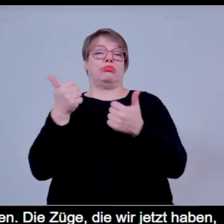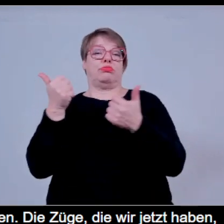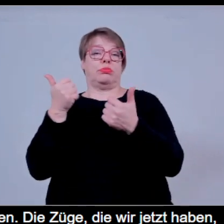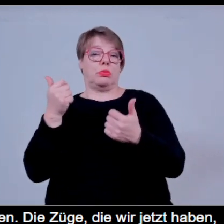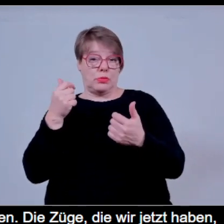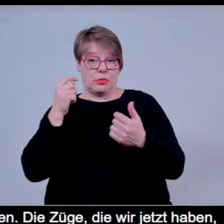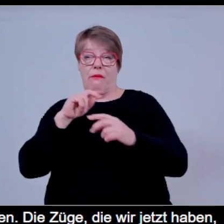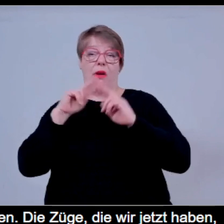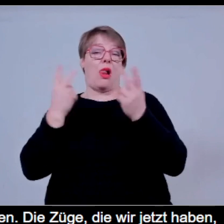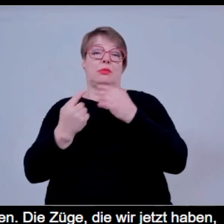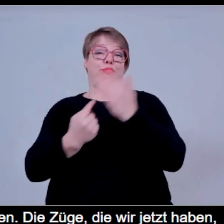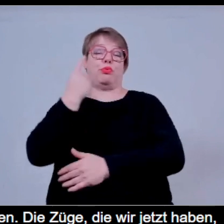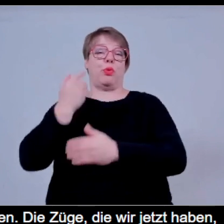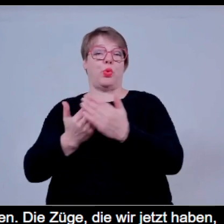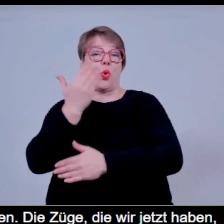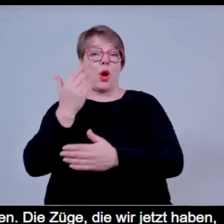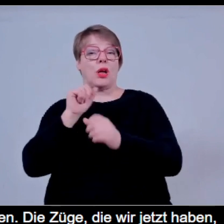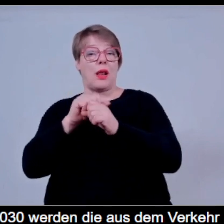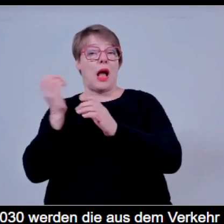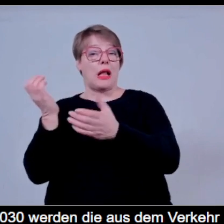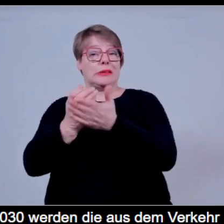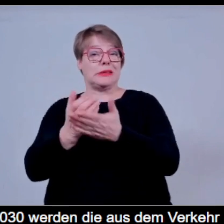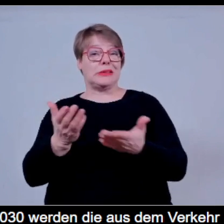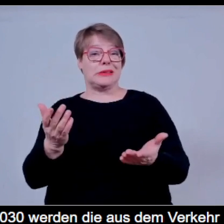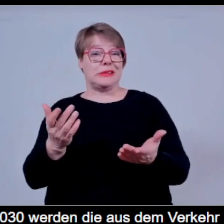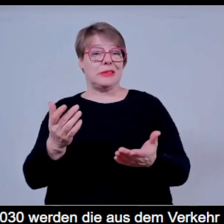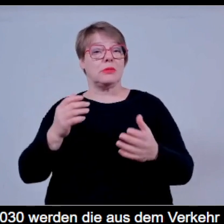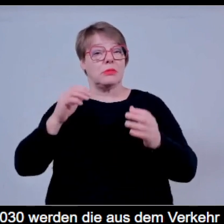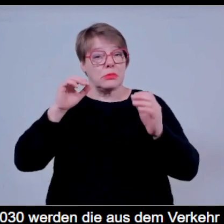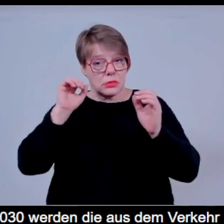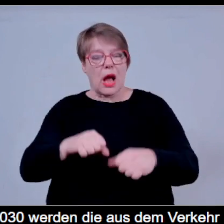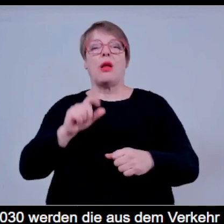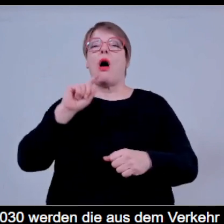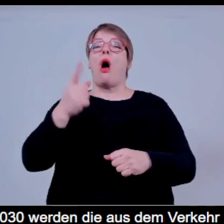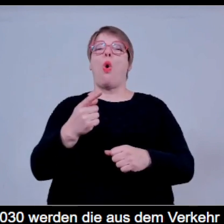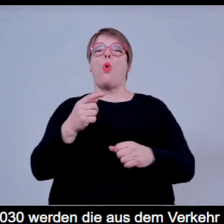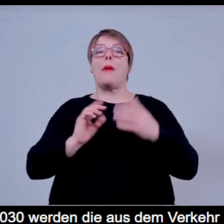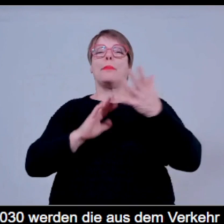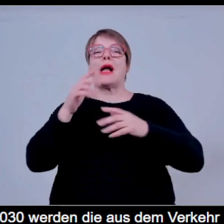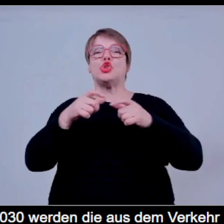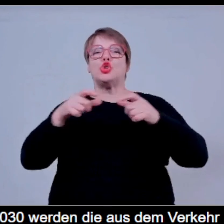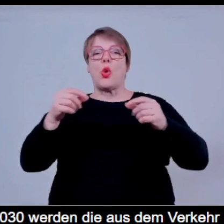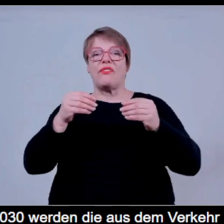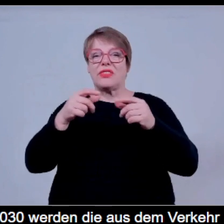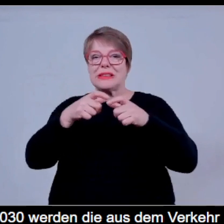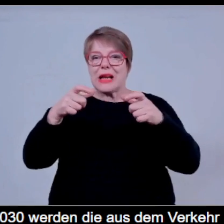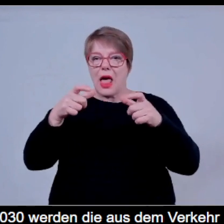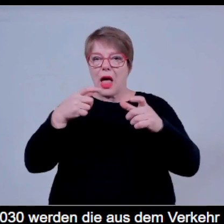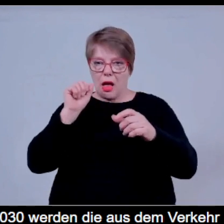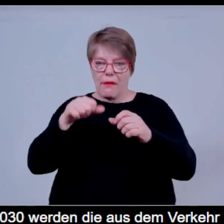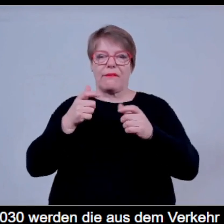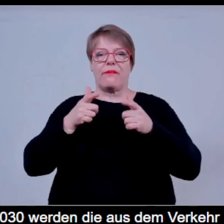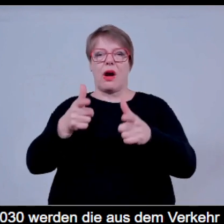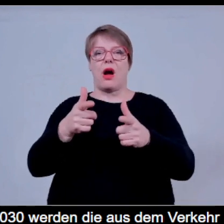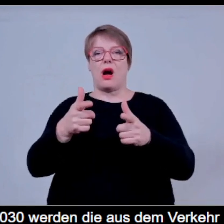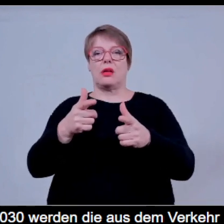eine Elektrifizierung besteht, dann laden kann. Und wenn es mal eine dauerhafte Elektrifizierung geben würde, kann man auch den Akku entsprechend ausbauen. Also